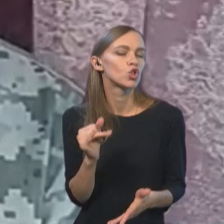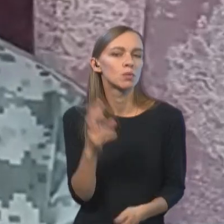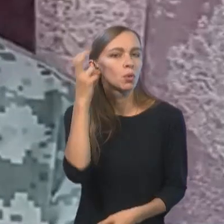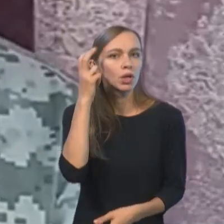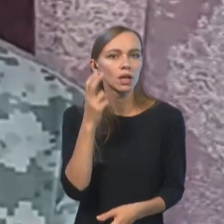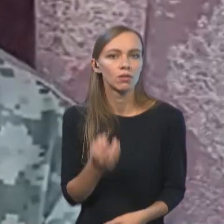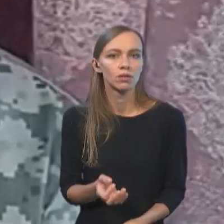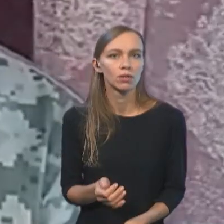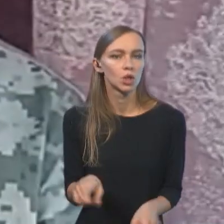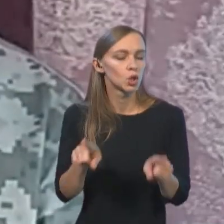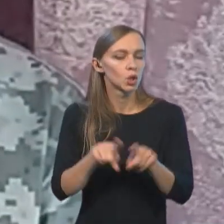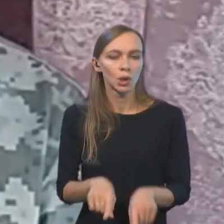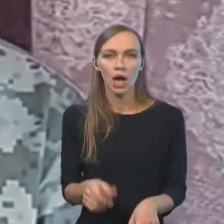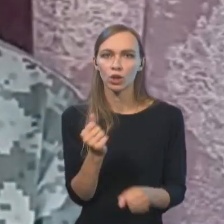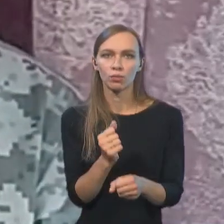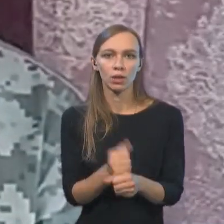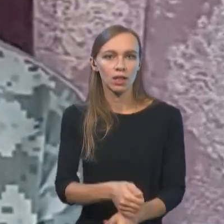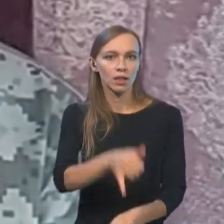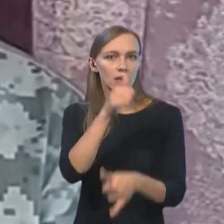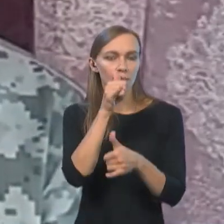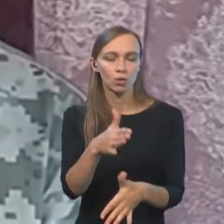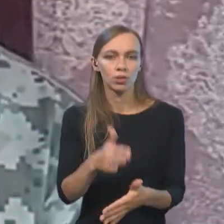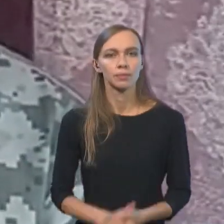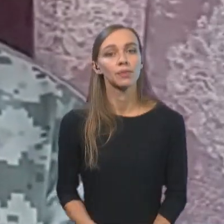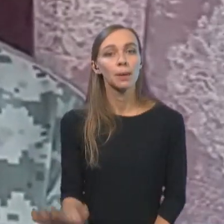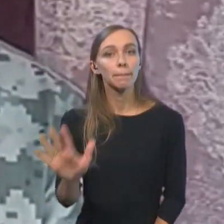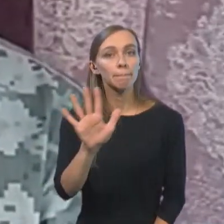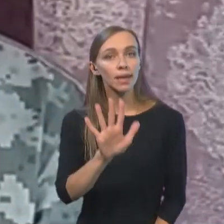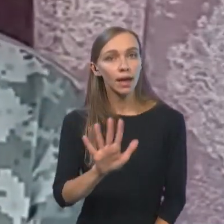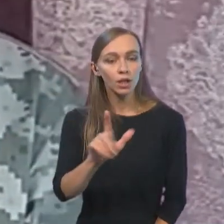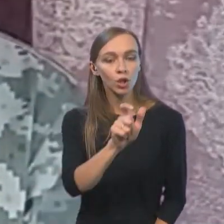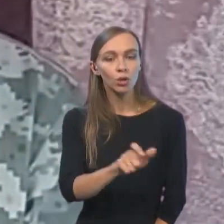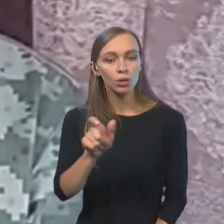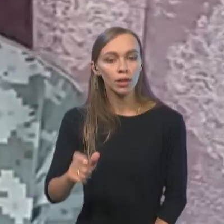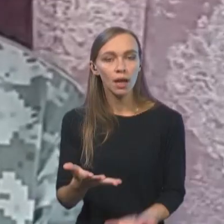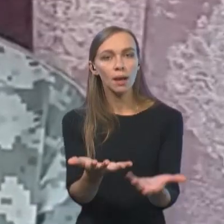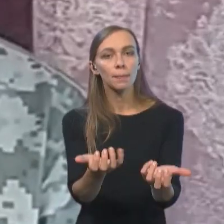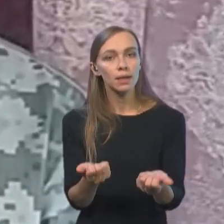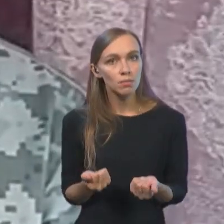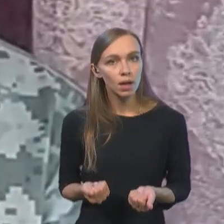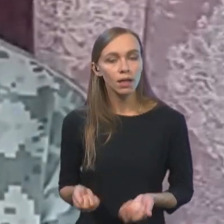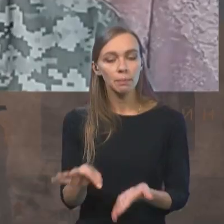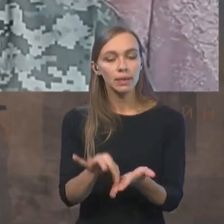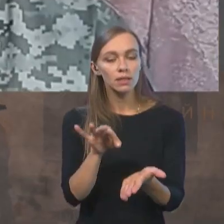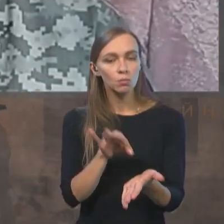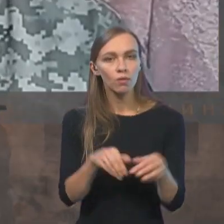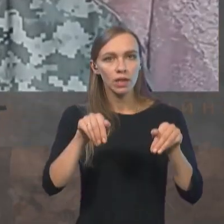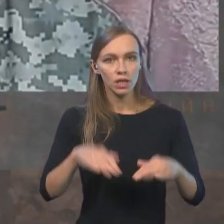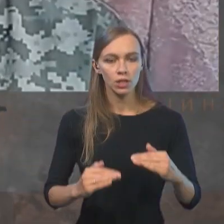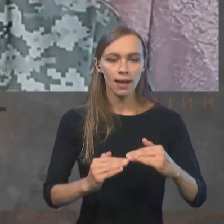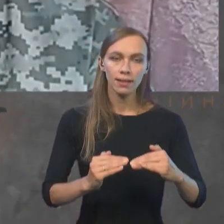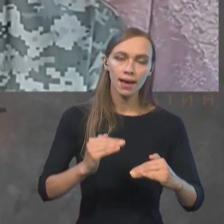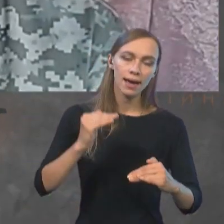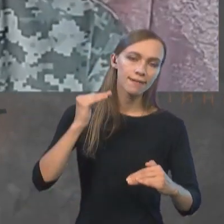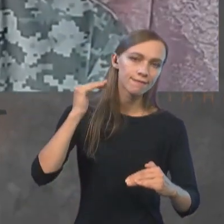завгодно. Він цього зробити не може. П'ятеро людей мають прийняти принципове рішення на найвищому рівні. Тобто сам